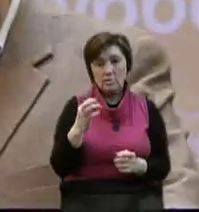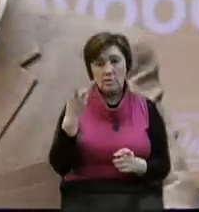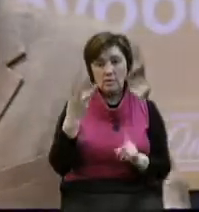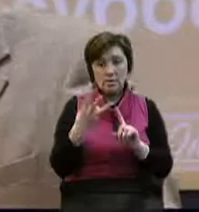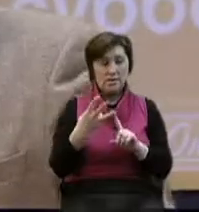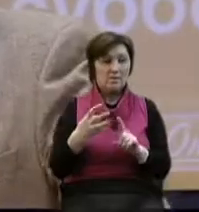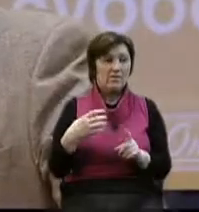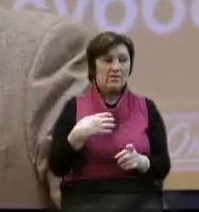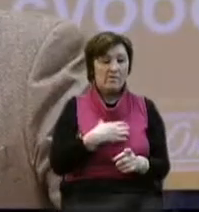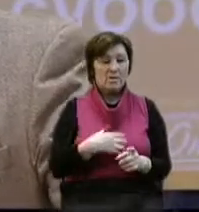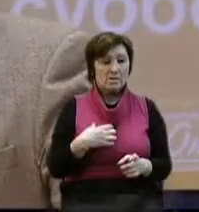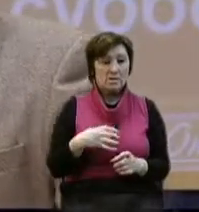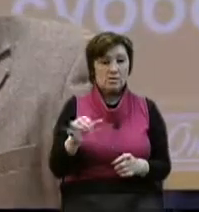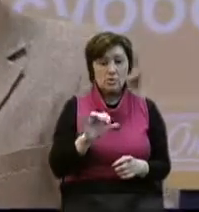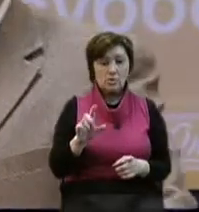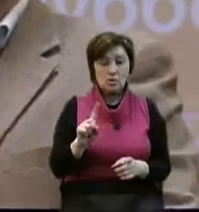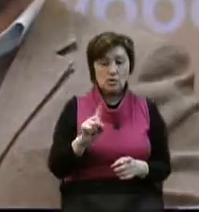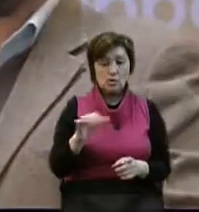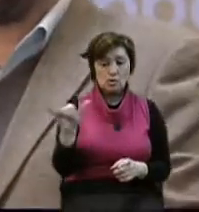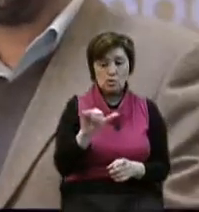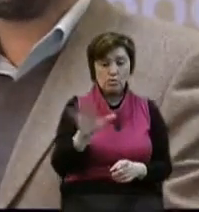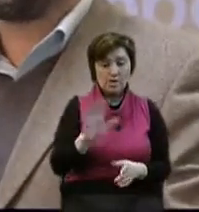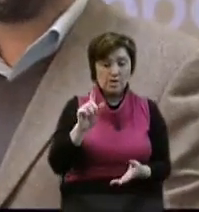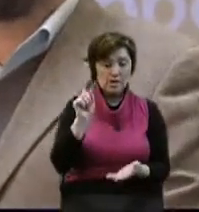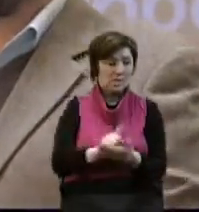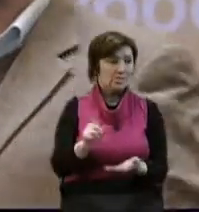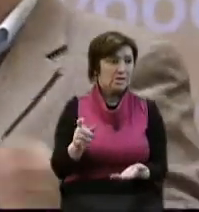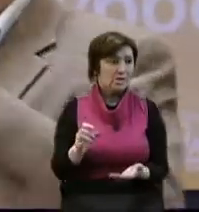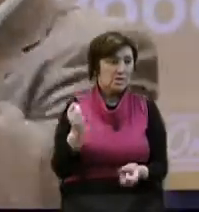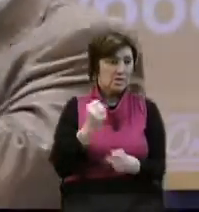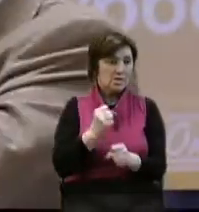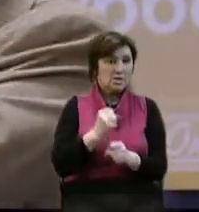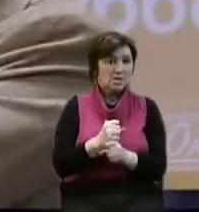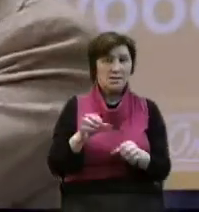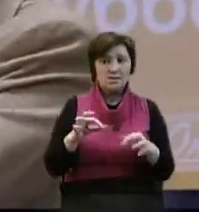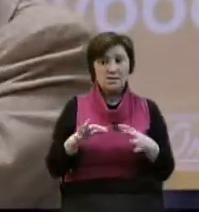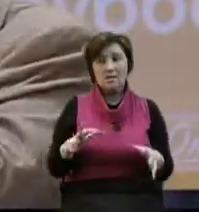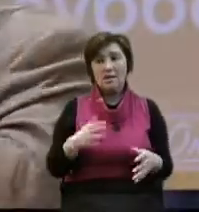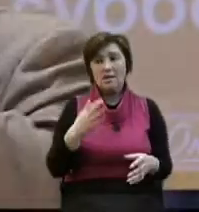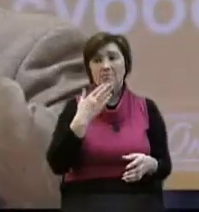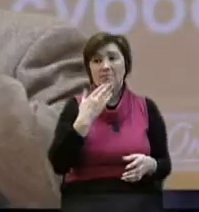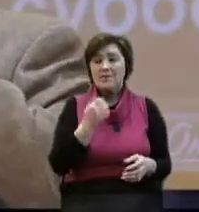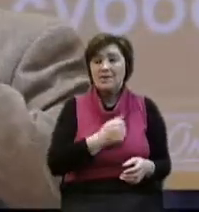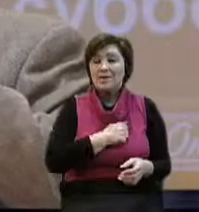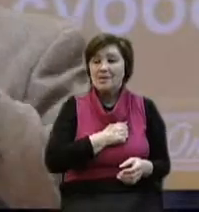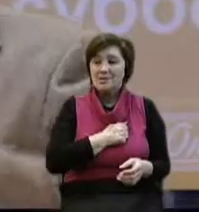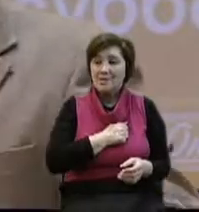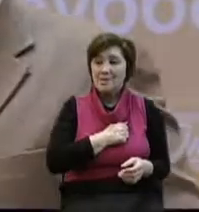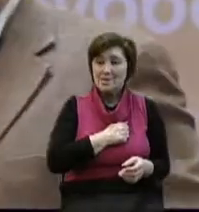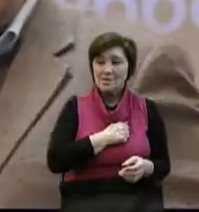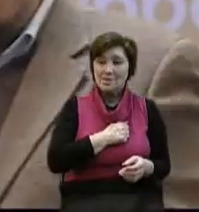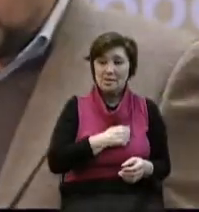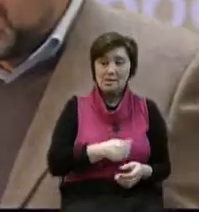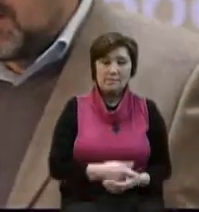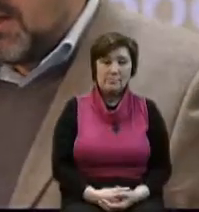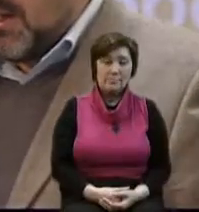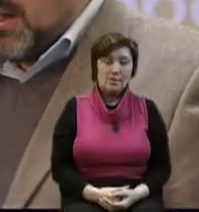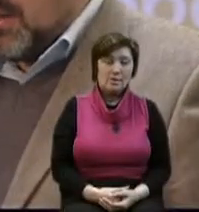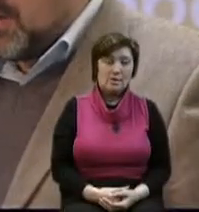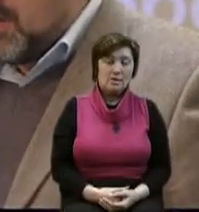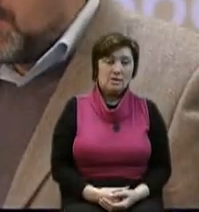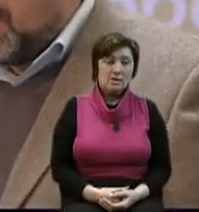принципе, что суббота не запрещает делать дела милосердия. То есть суббота – это тот день,